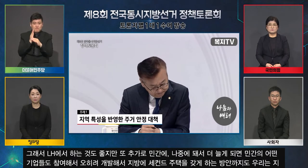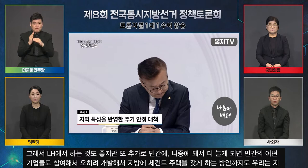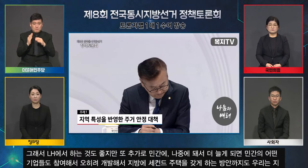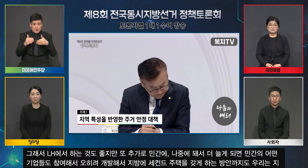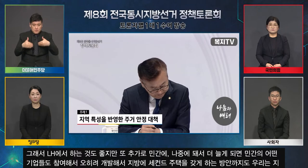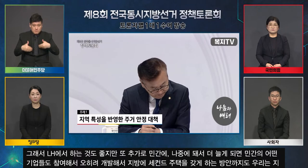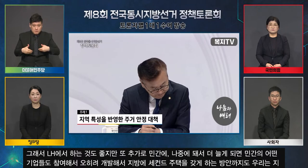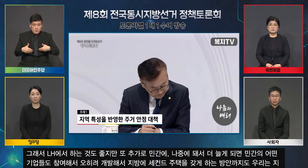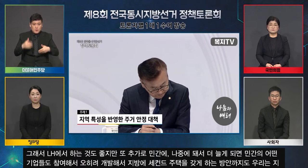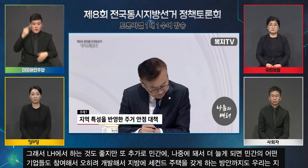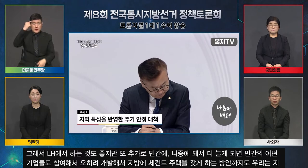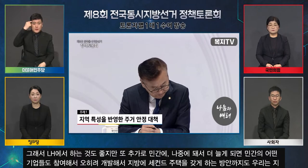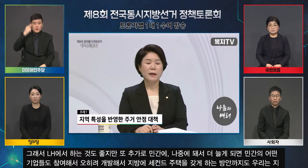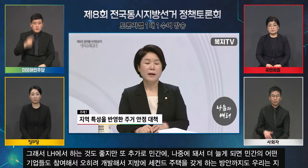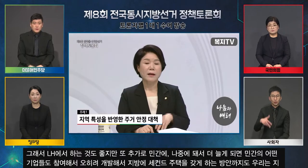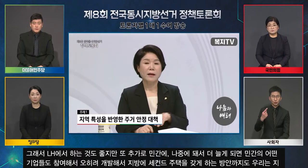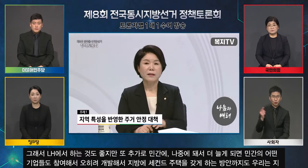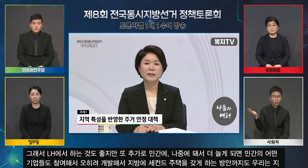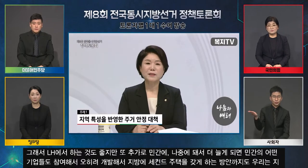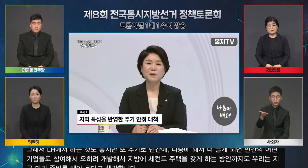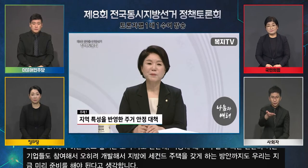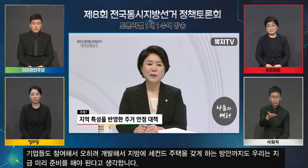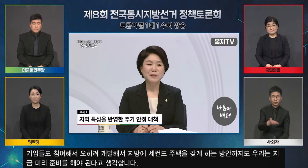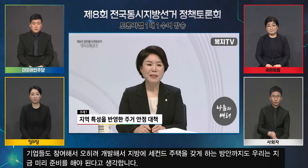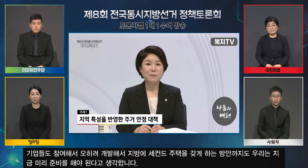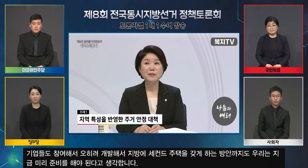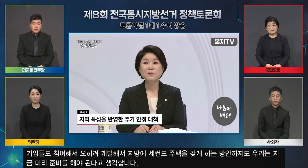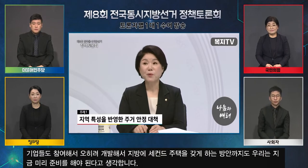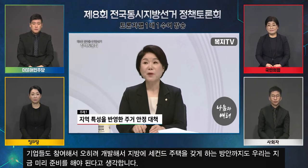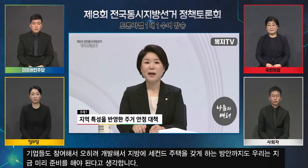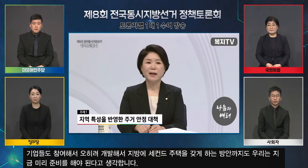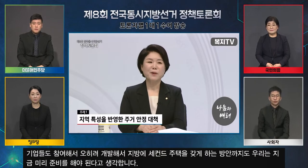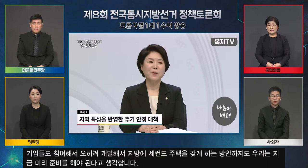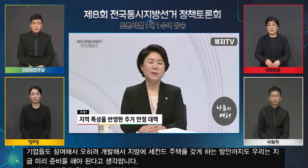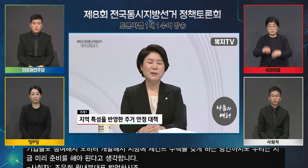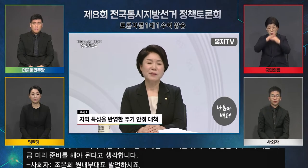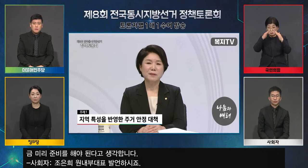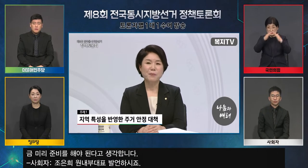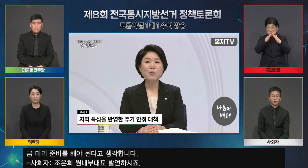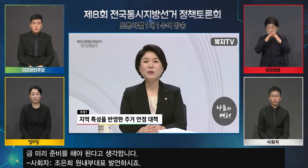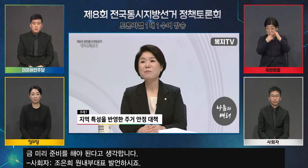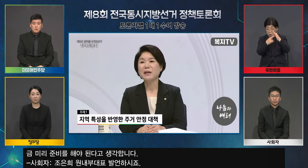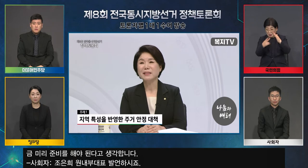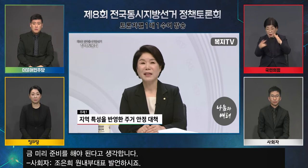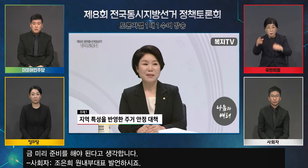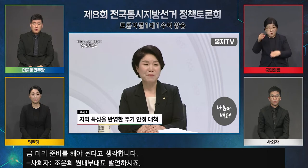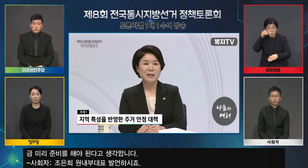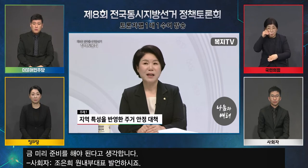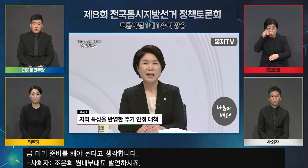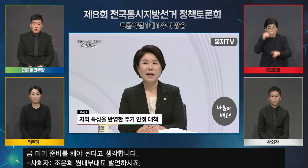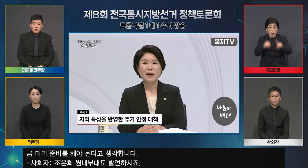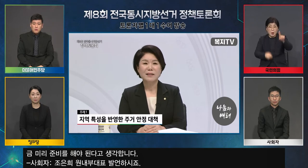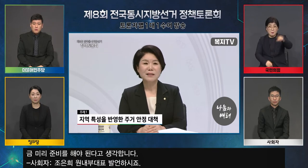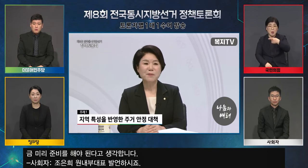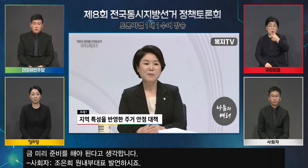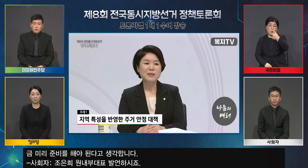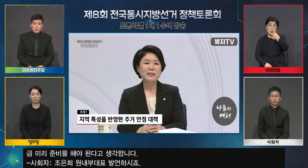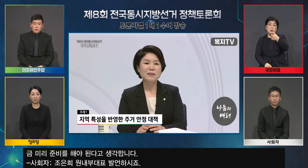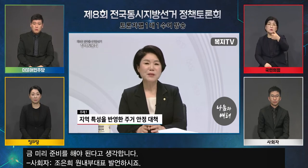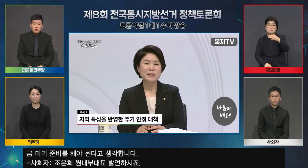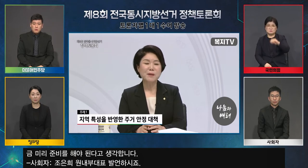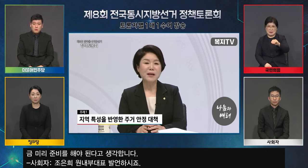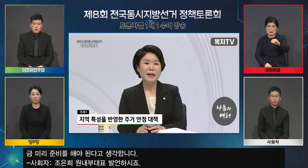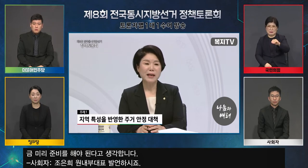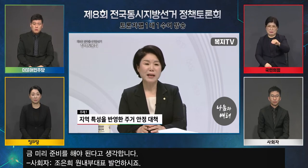네, 조은희 원내부 대표 발언하십시오. 네, 지금 전체 빈집 통계가요. 150만 채가 됩니다. 그런데